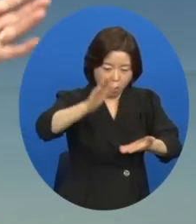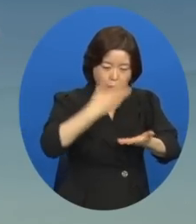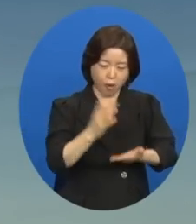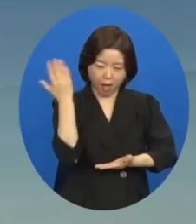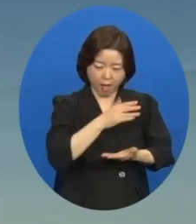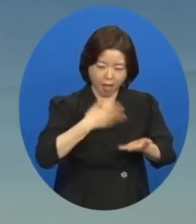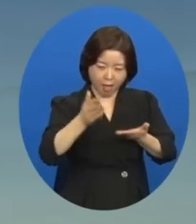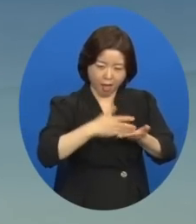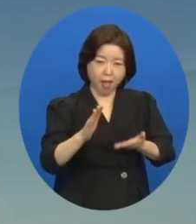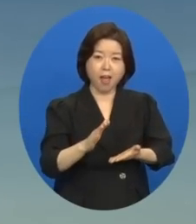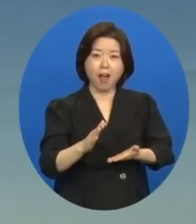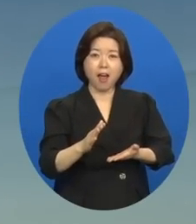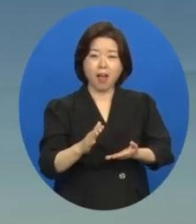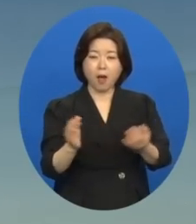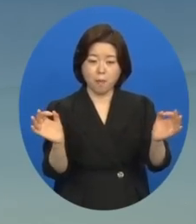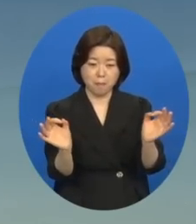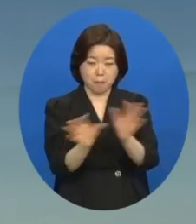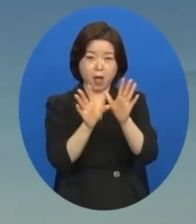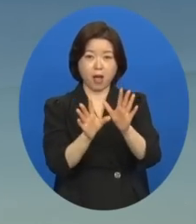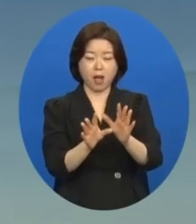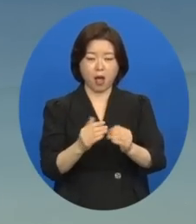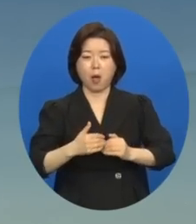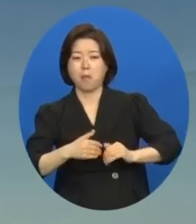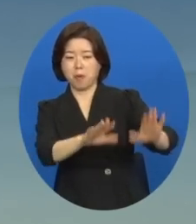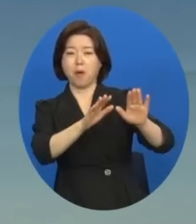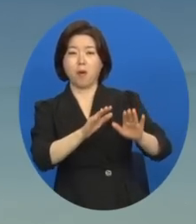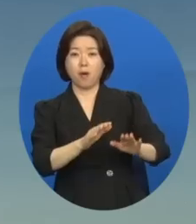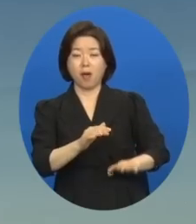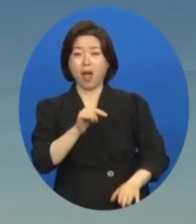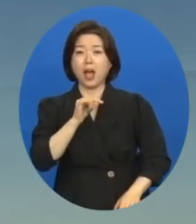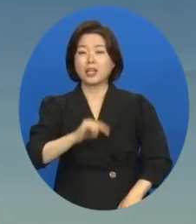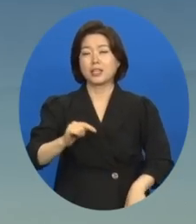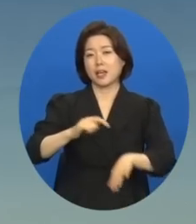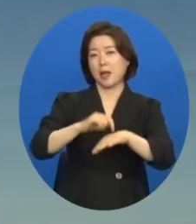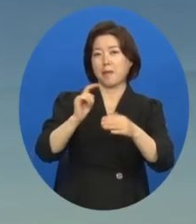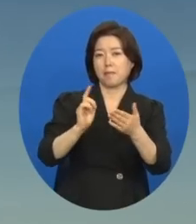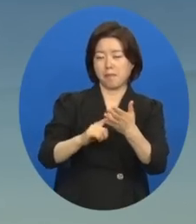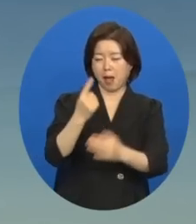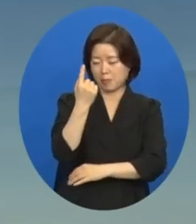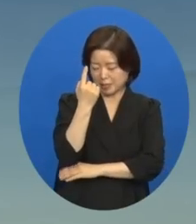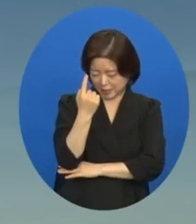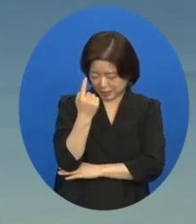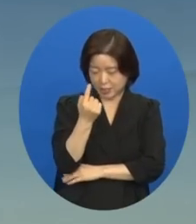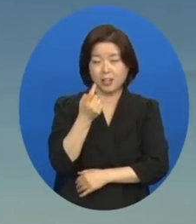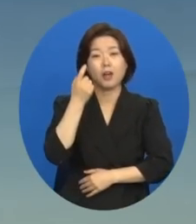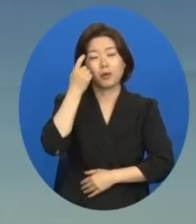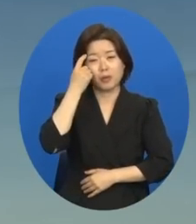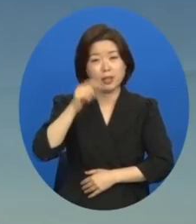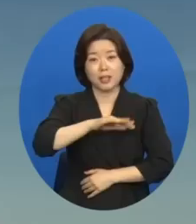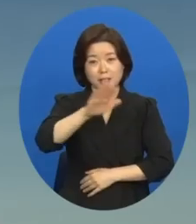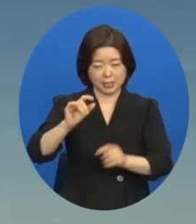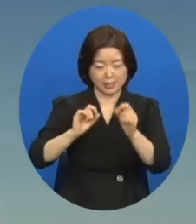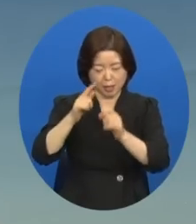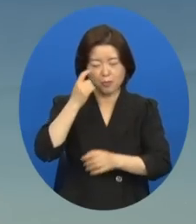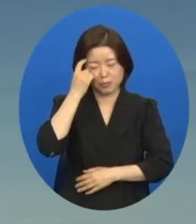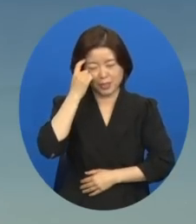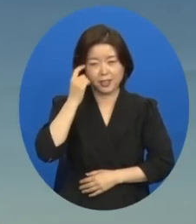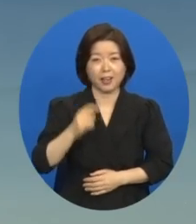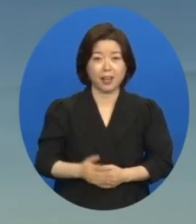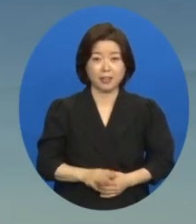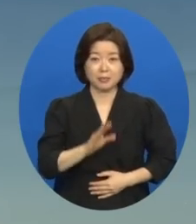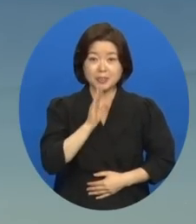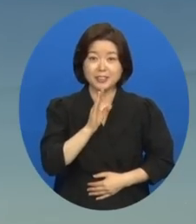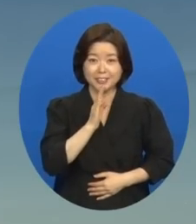깨끗이 치우고 없애버리거나 멀리하는 것이 마음을 지키는 것이라고들 생각합니다.